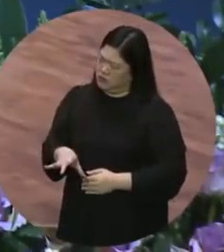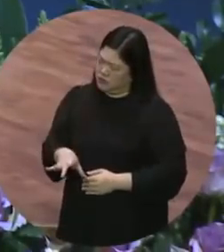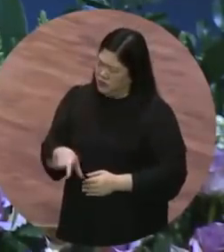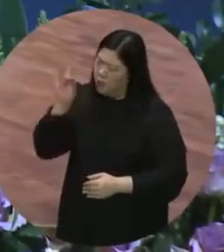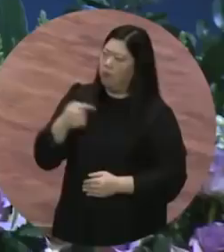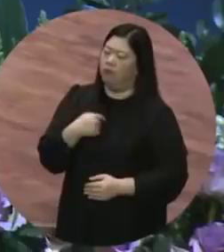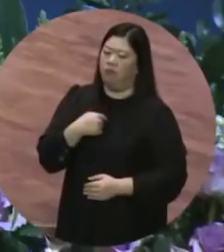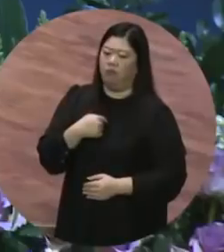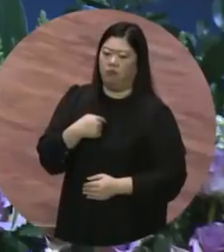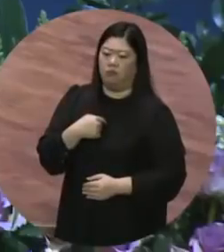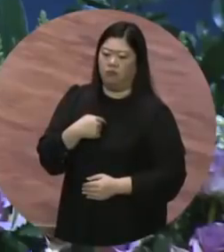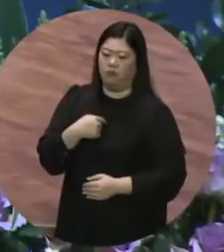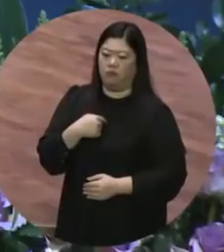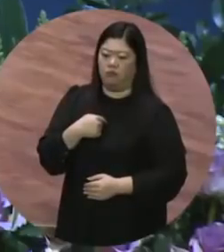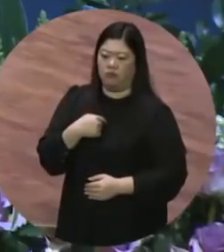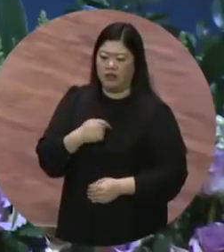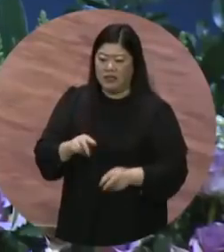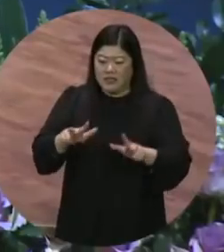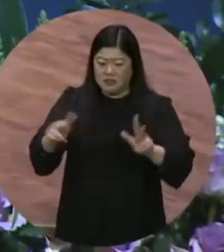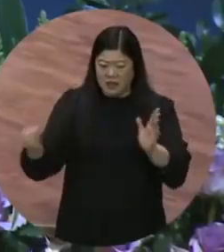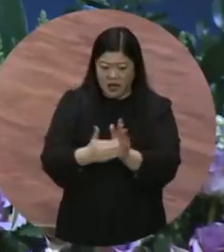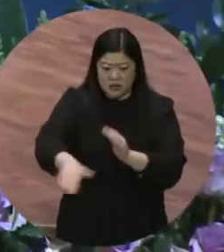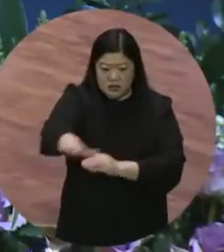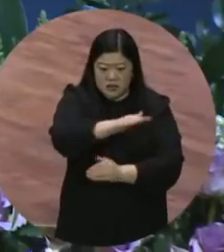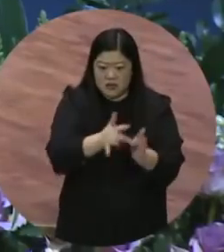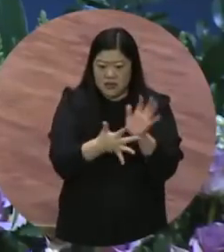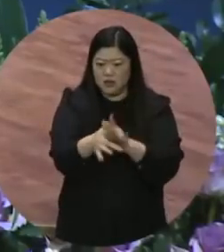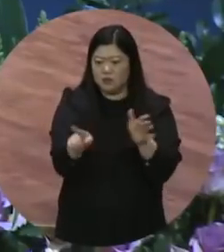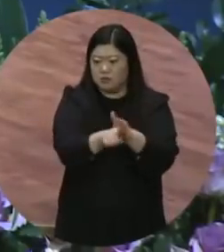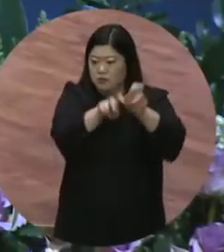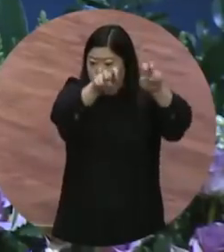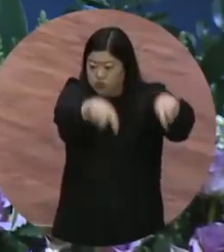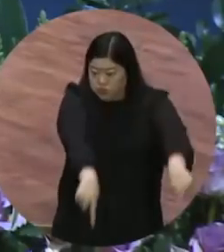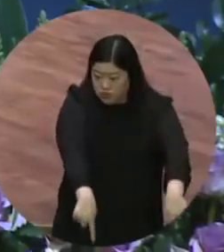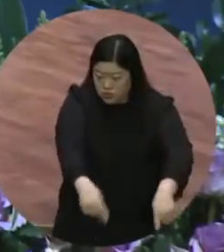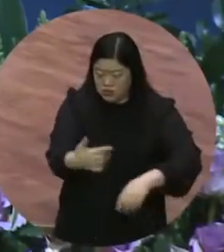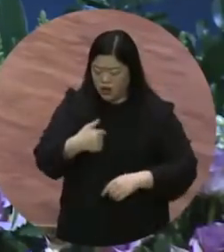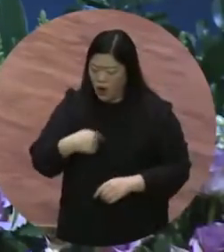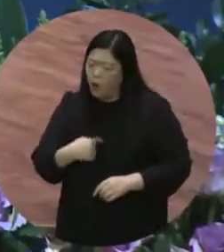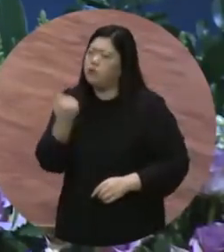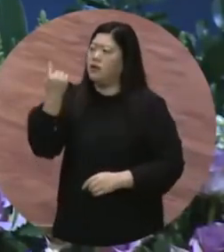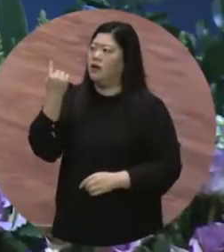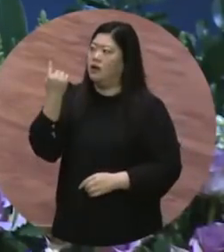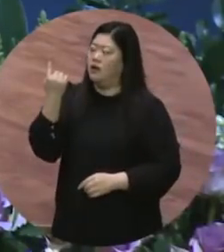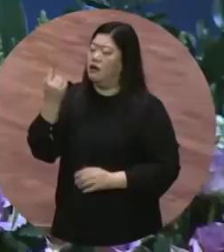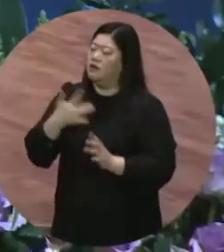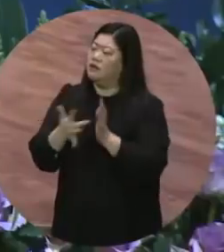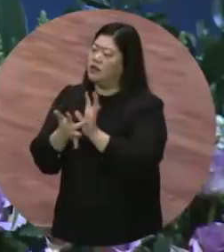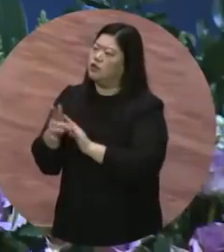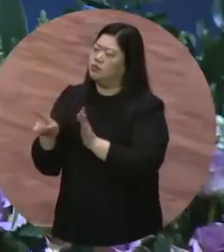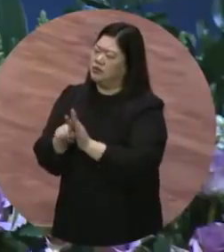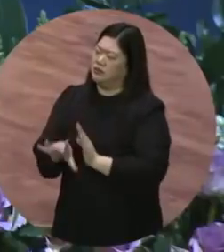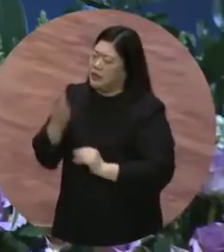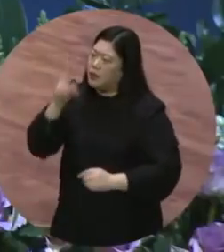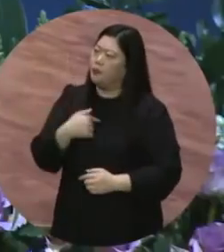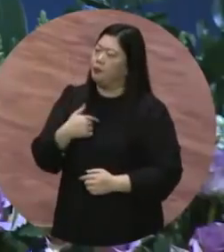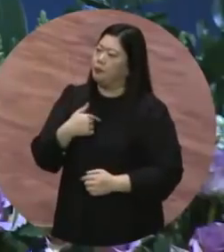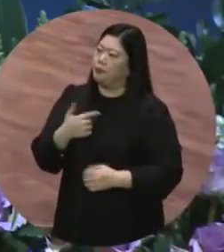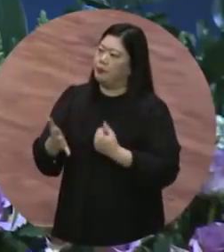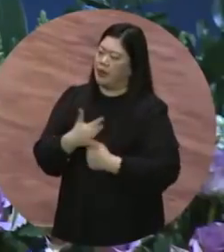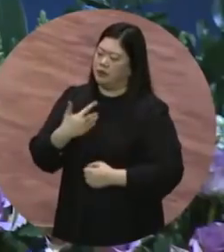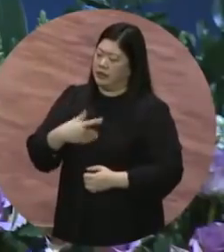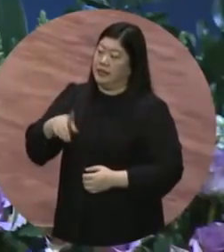영적 문제로, 가문의 문제로 실패했던 우리 가문에 내가 복음을 첫 번째로 깨달았사오니 내가